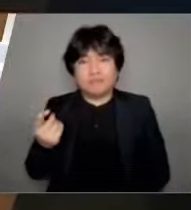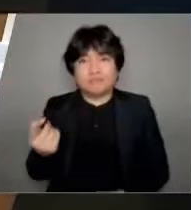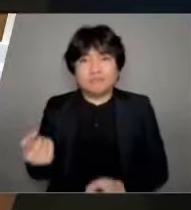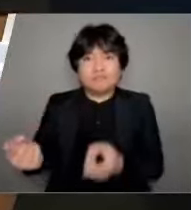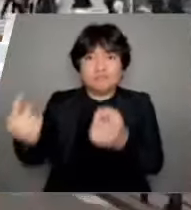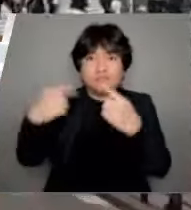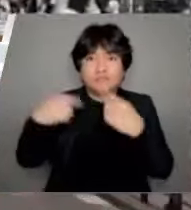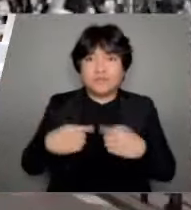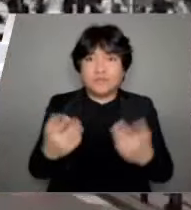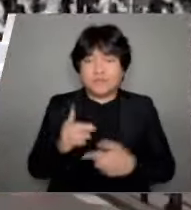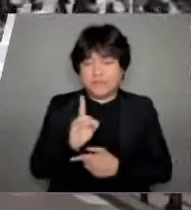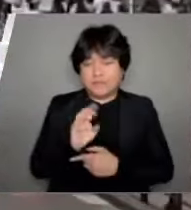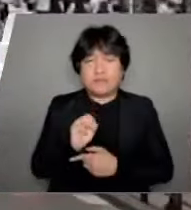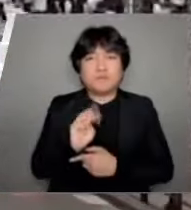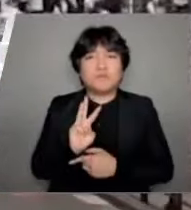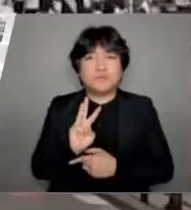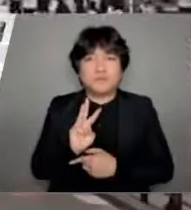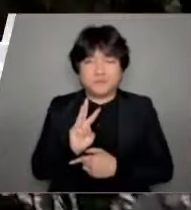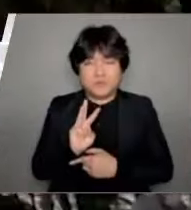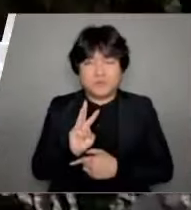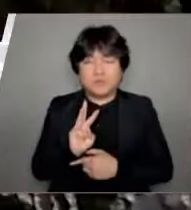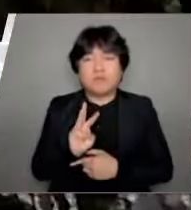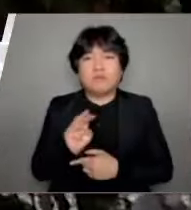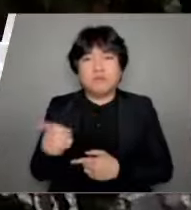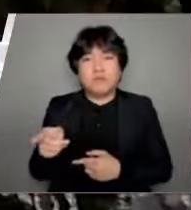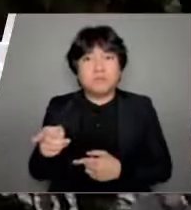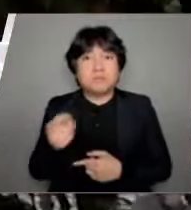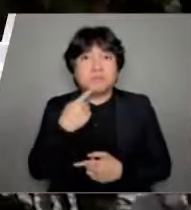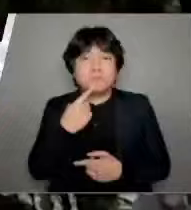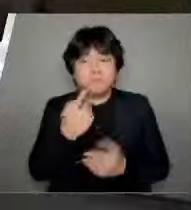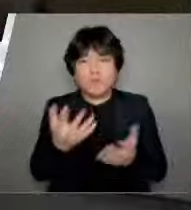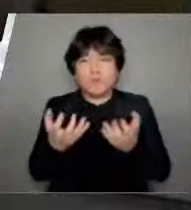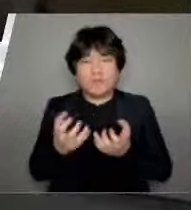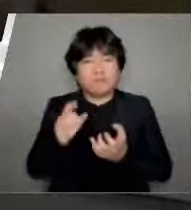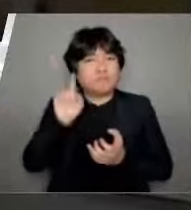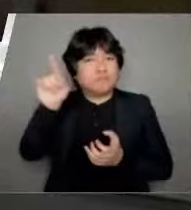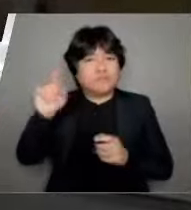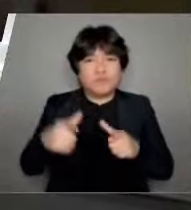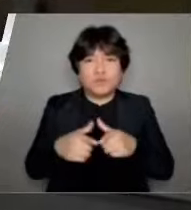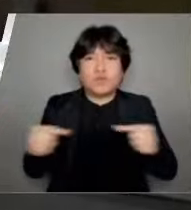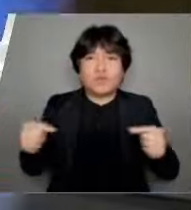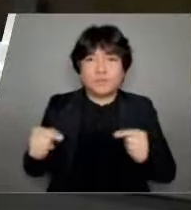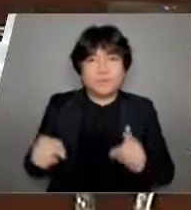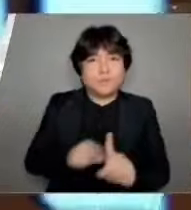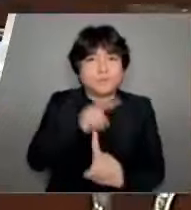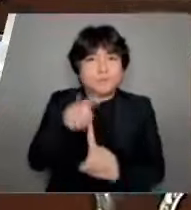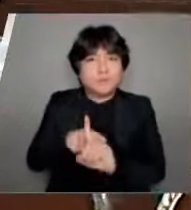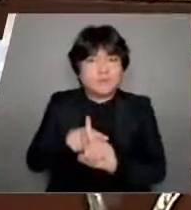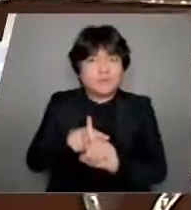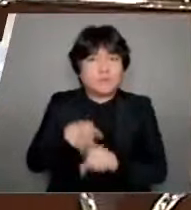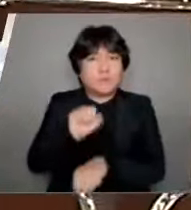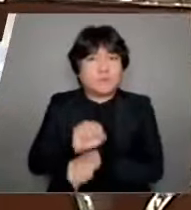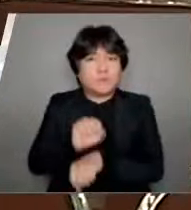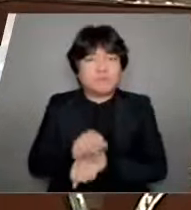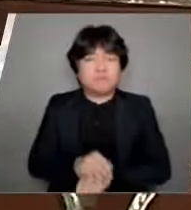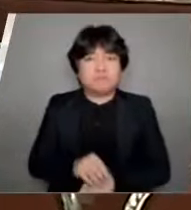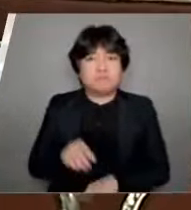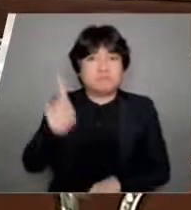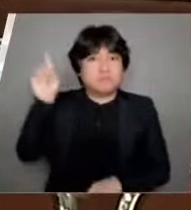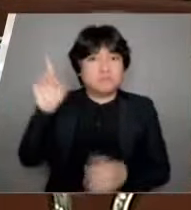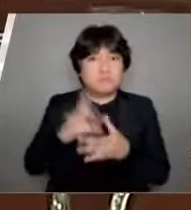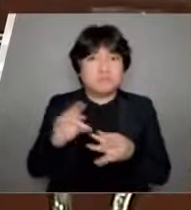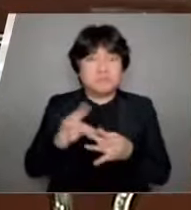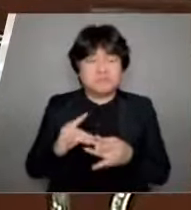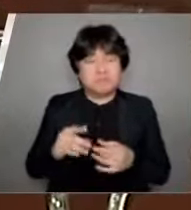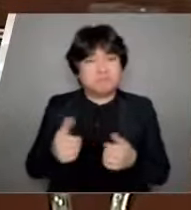ibang bansa. Sa Japan daw niya nais magtrabaho. Japan kasi malaki din yung pasahod. Kapag doon ka, maayos din yung ano